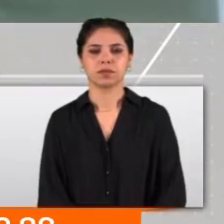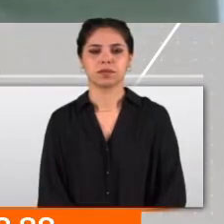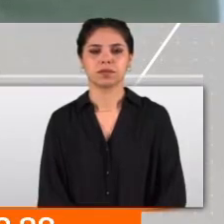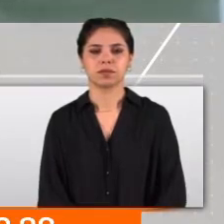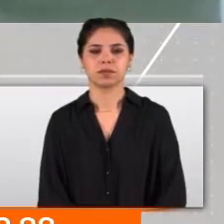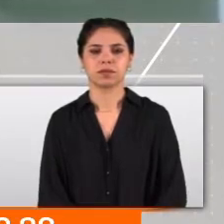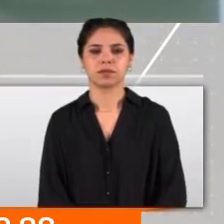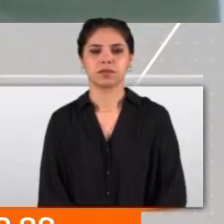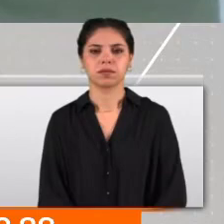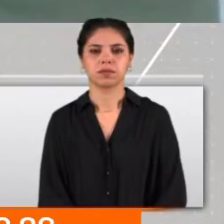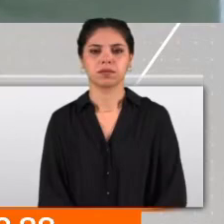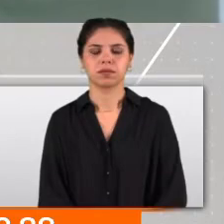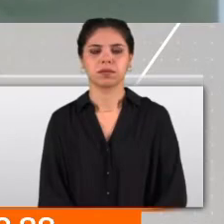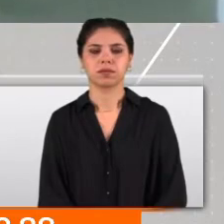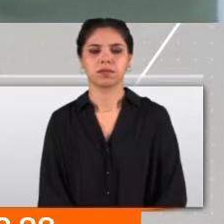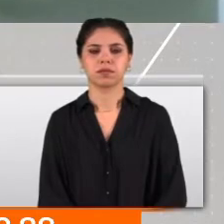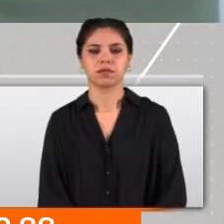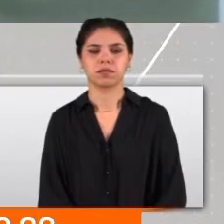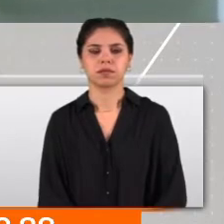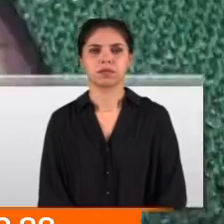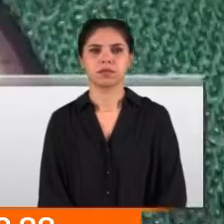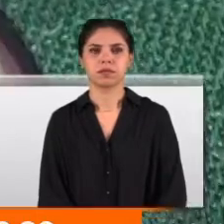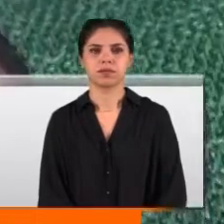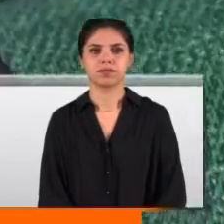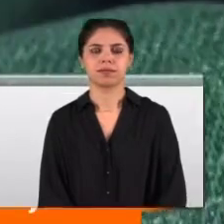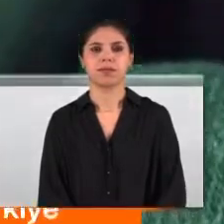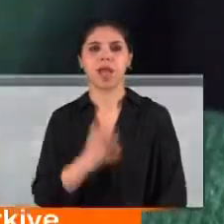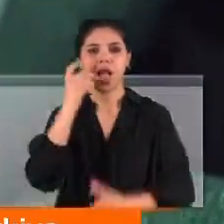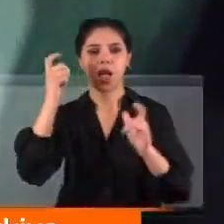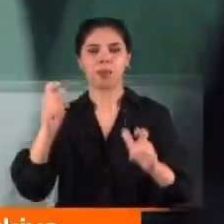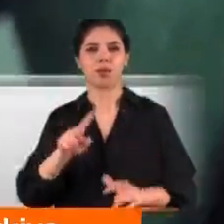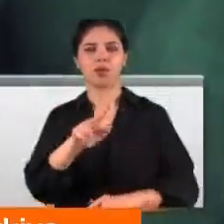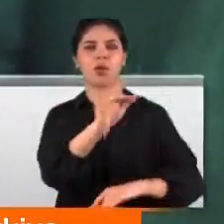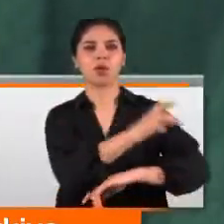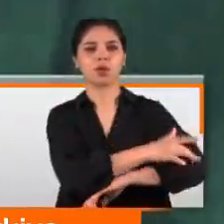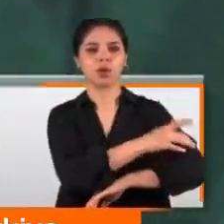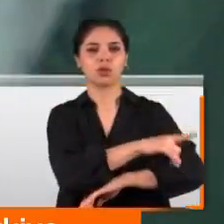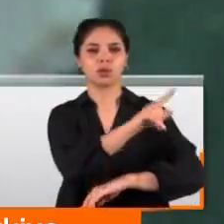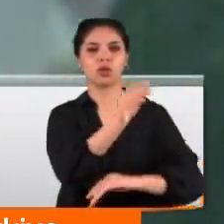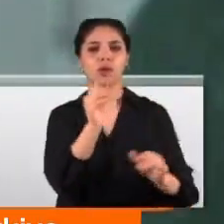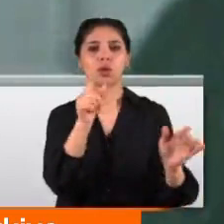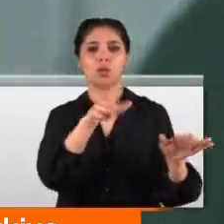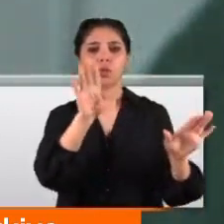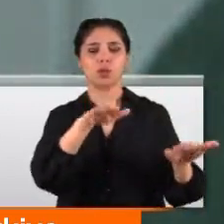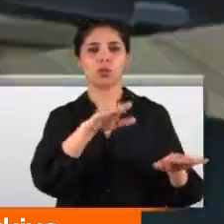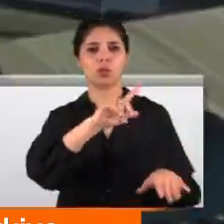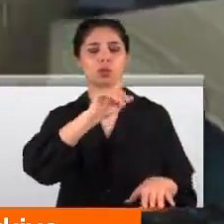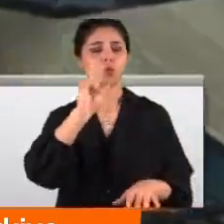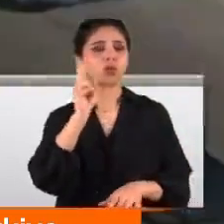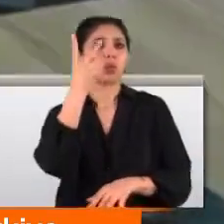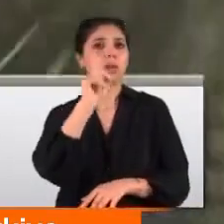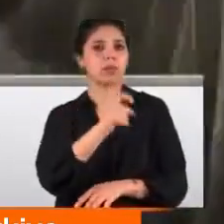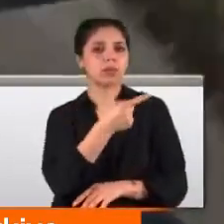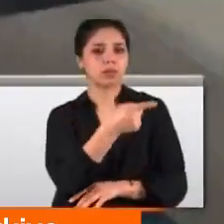olmuş. Bunun sebebi mevsimsel olarak da gerçekleşebilir. Amasya'da ise yol kenarında yine bir yırtıcı kuş sürprizi vardı.